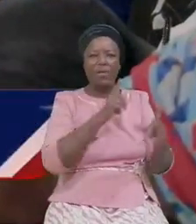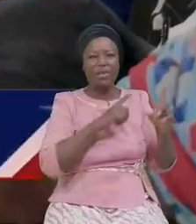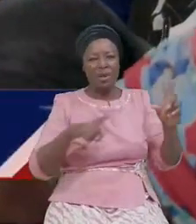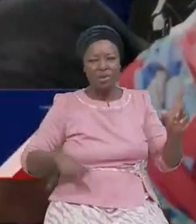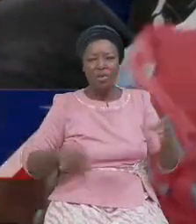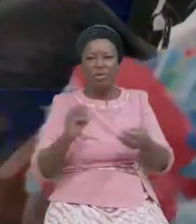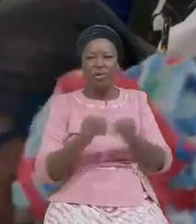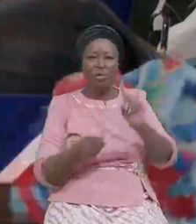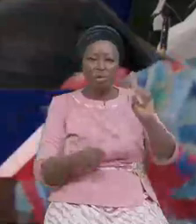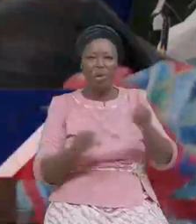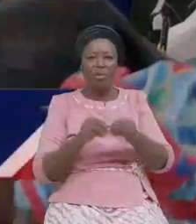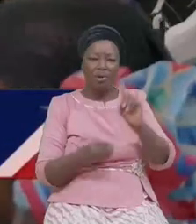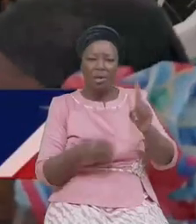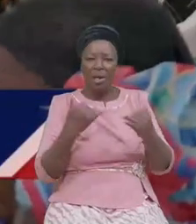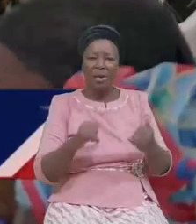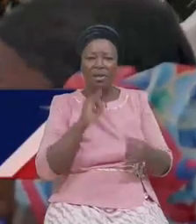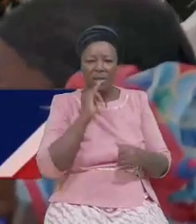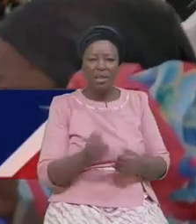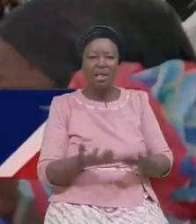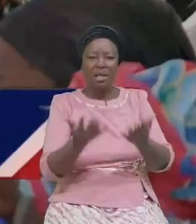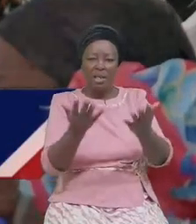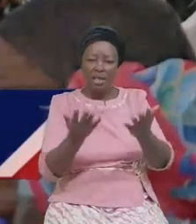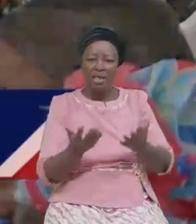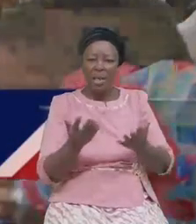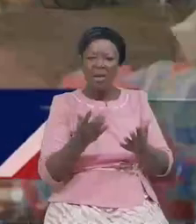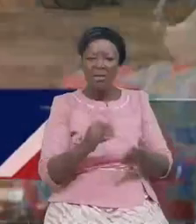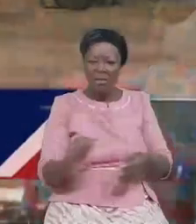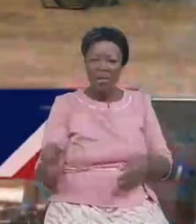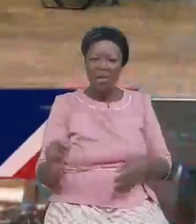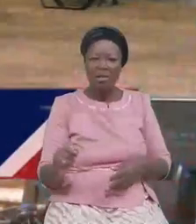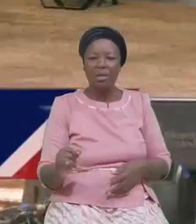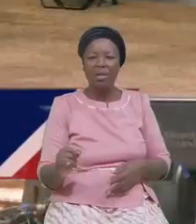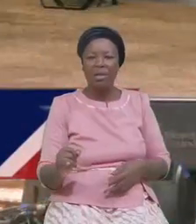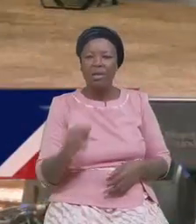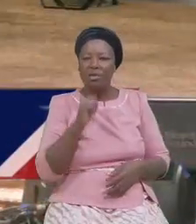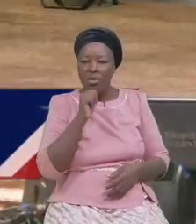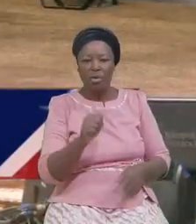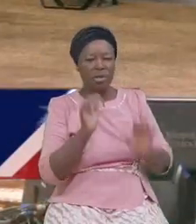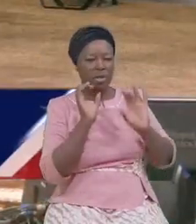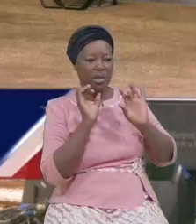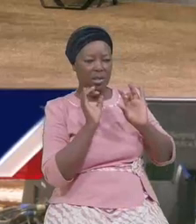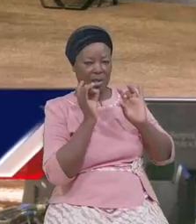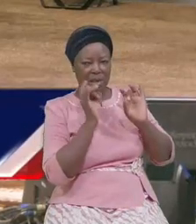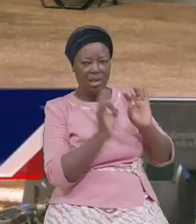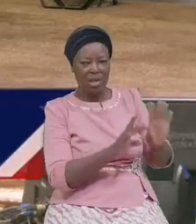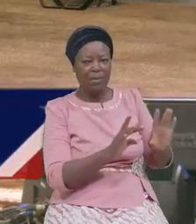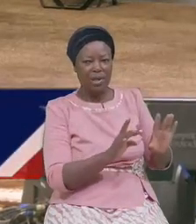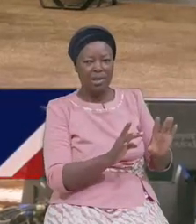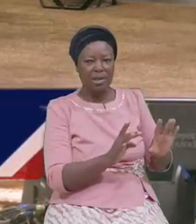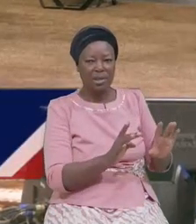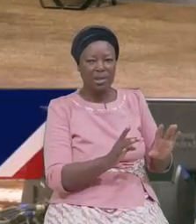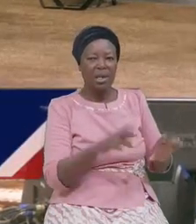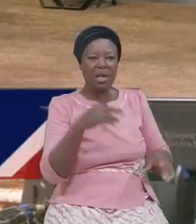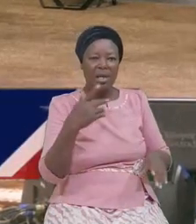Numéro 1, petit 1, désirer et non mépriser la terre